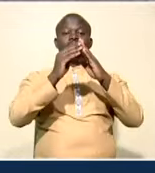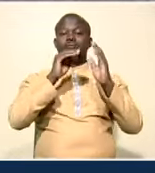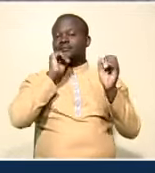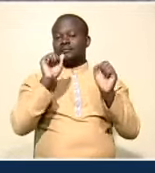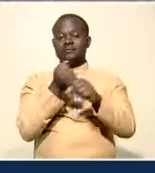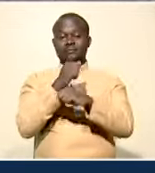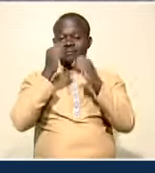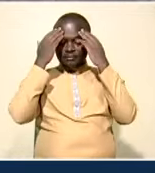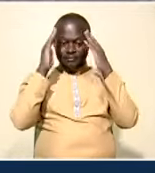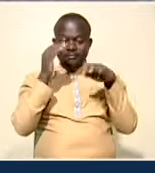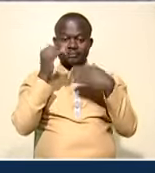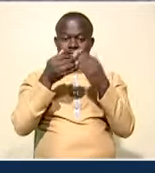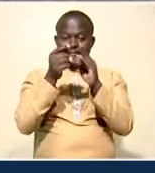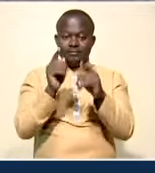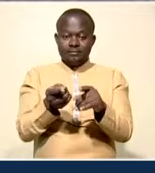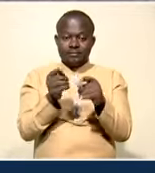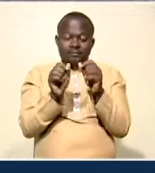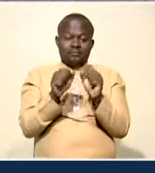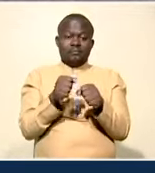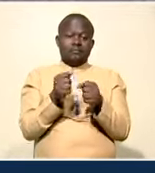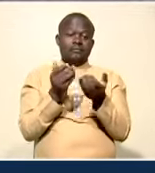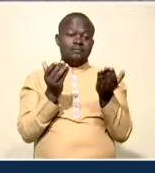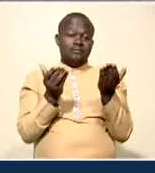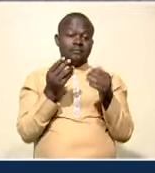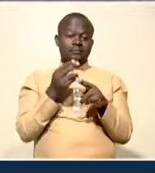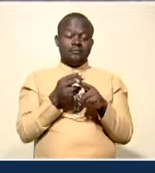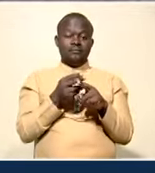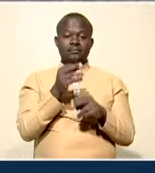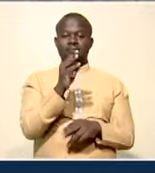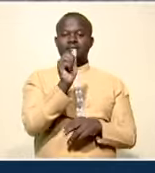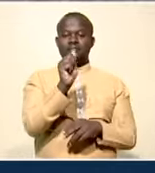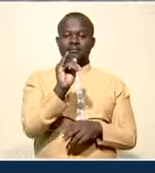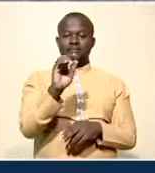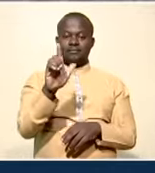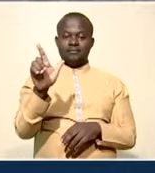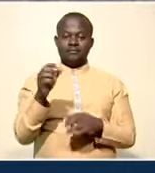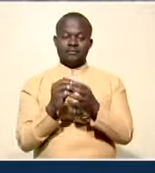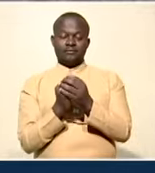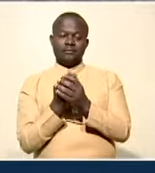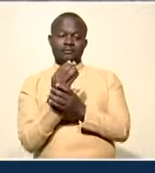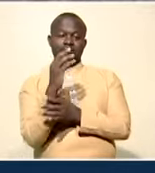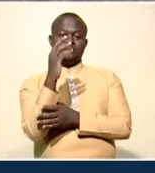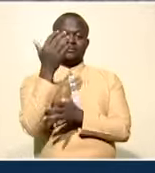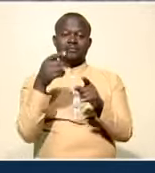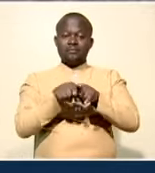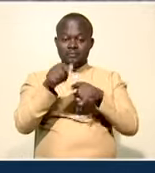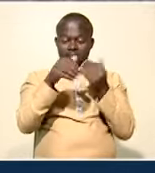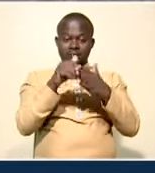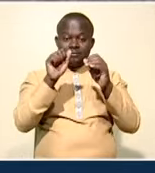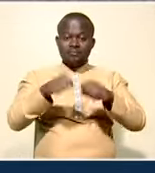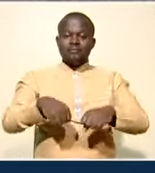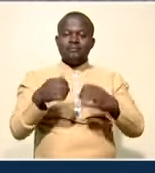turamenya nitugenda tushobora gusanga hari icyo twita fire izamura magma